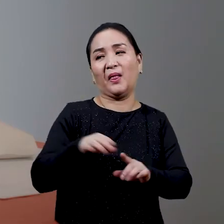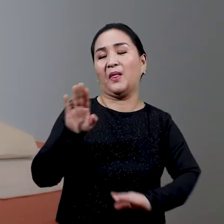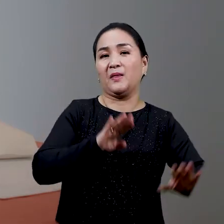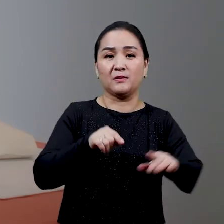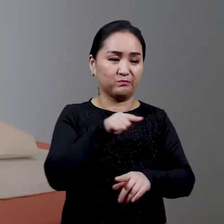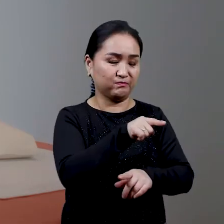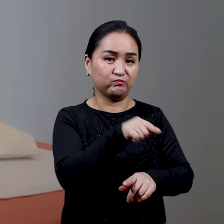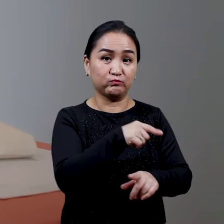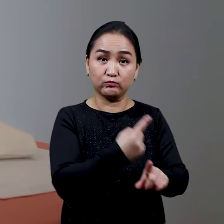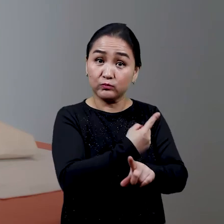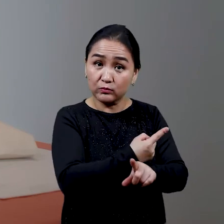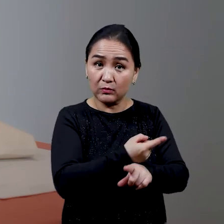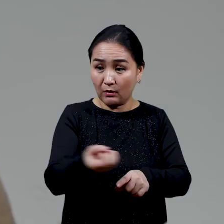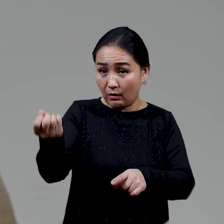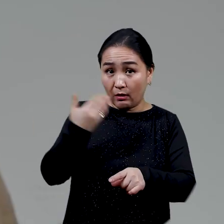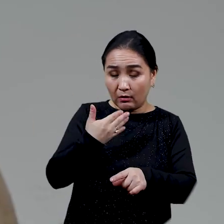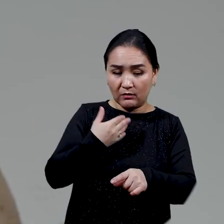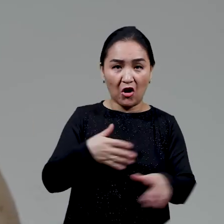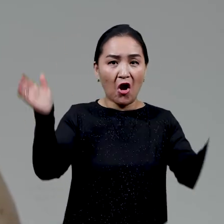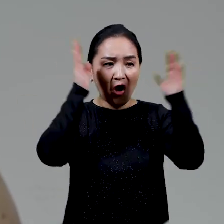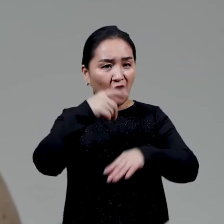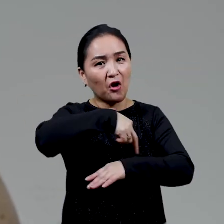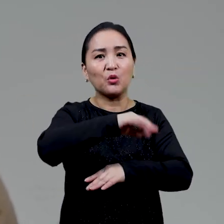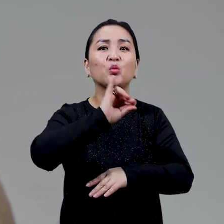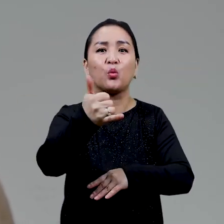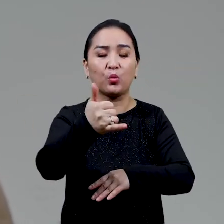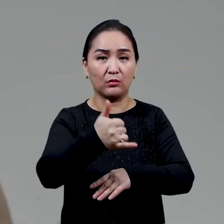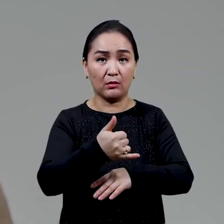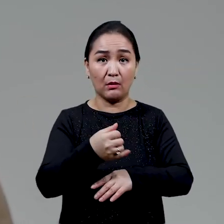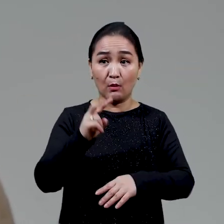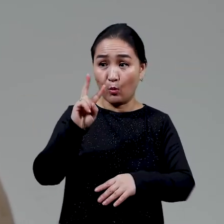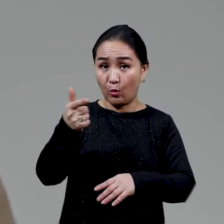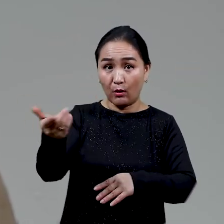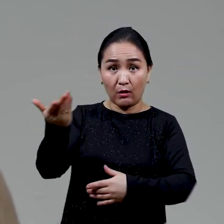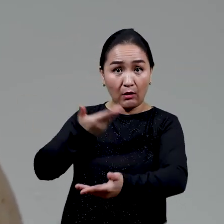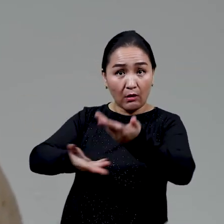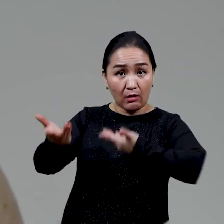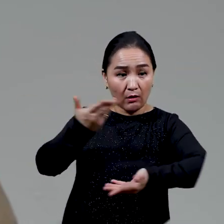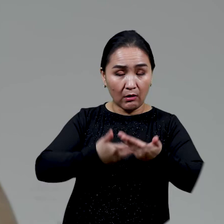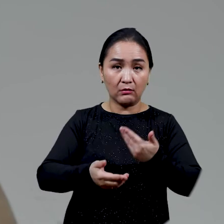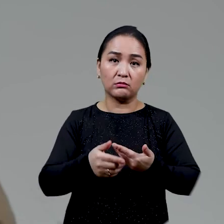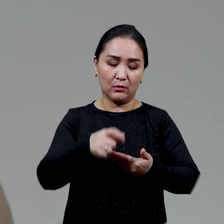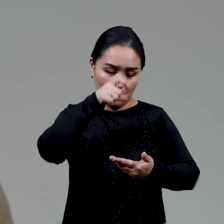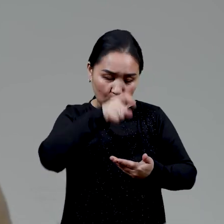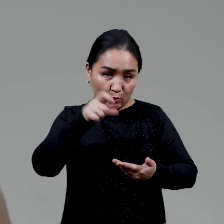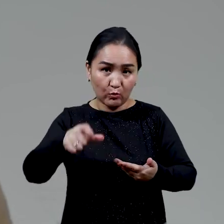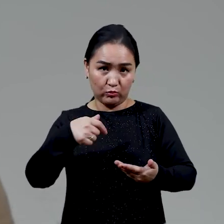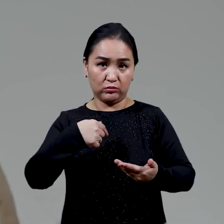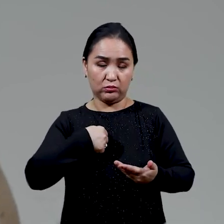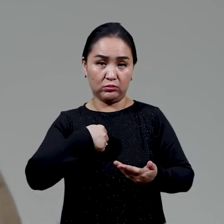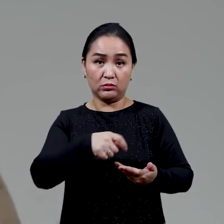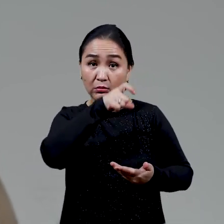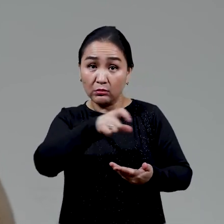юм чи дуртай байсан юм биш үү чи юу өмссөн байсан чи яах гэж орой өчээр яасан гэх мэтчлэн ийм үгээр одоо далдалж байгаа одоо